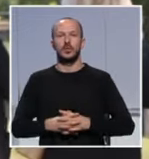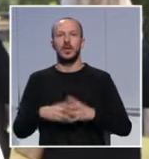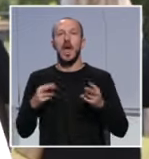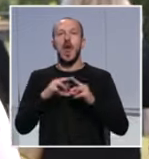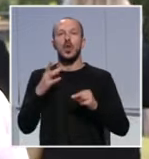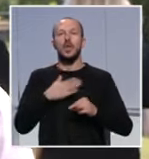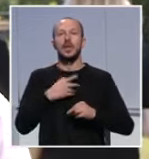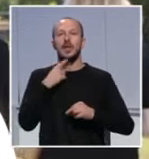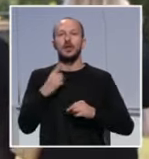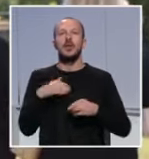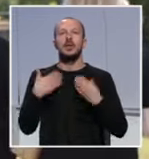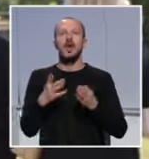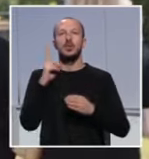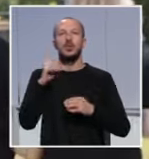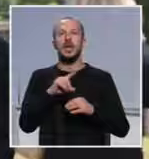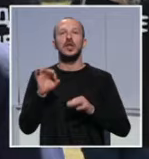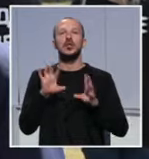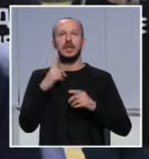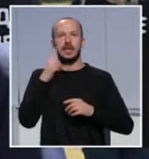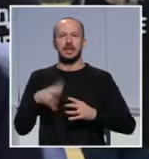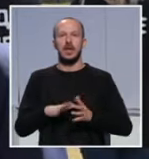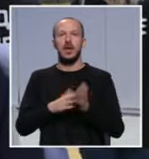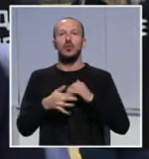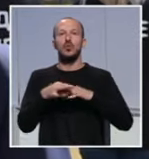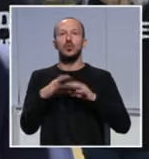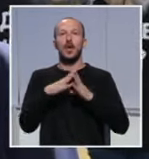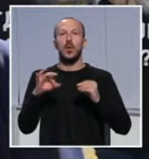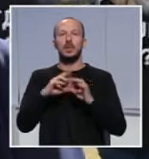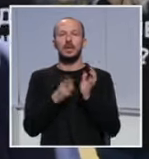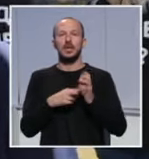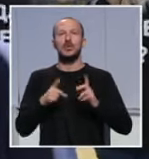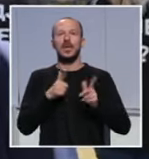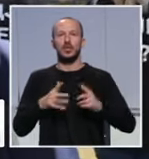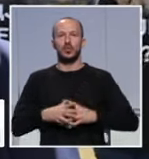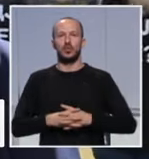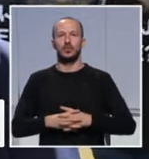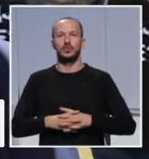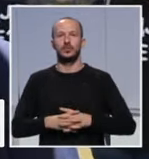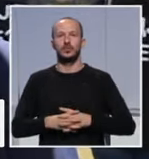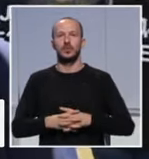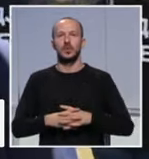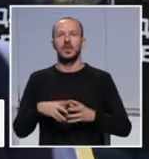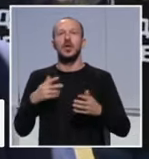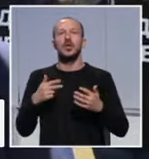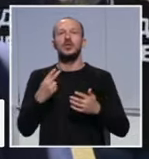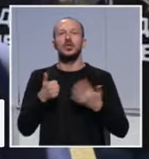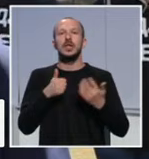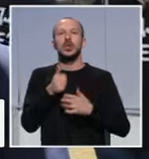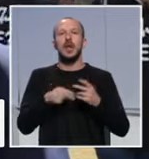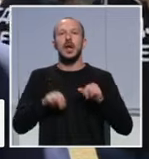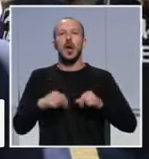Ali opet kažem, daj Bože da se ikad išta sazna. Muž mi je nestao na Ozrenskom ratištu, 26 godina kako